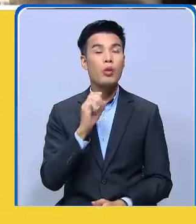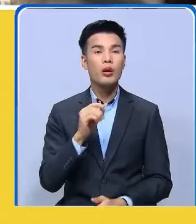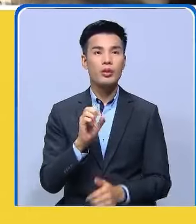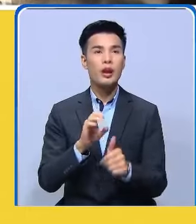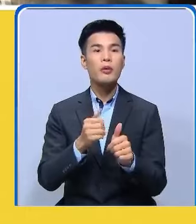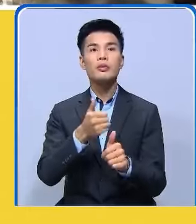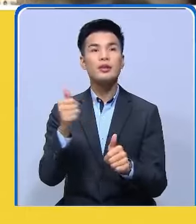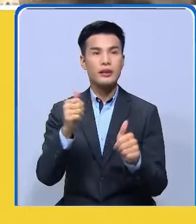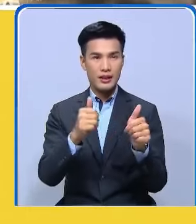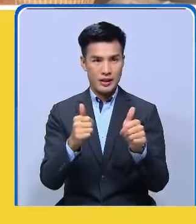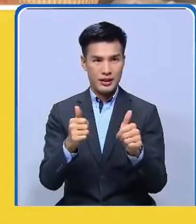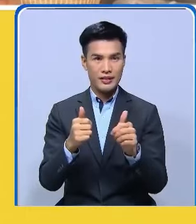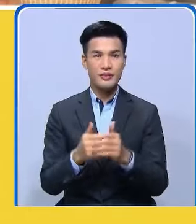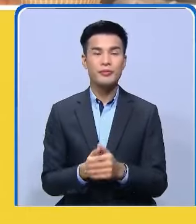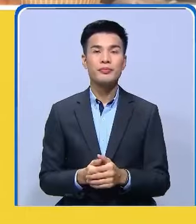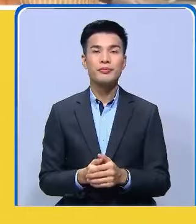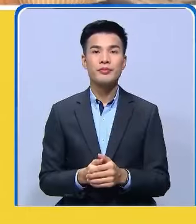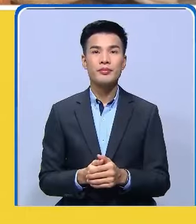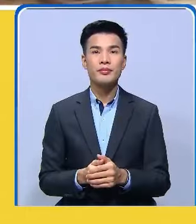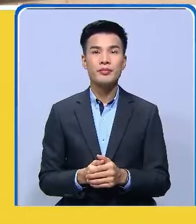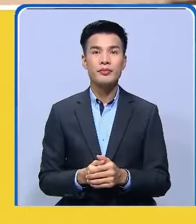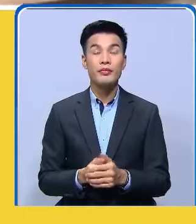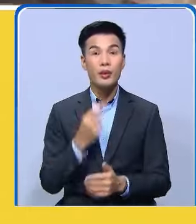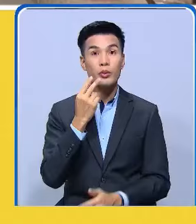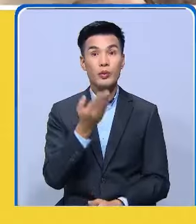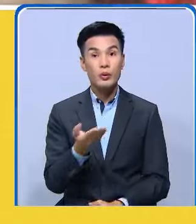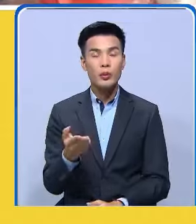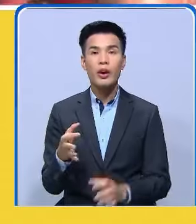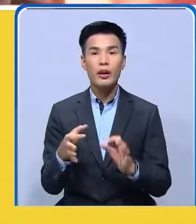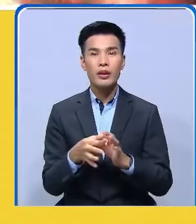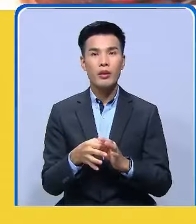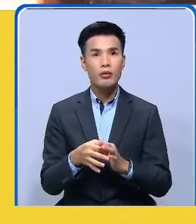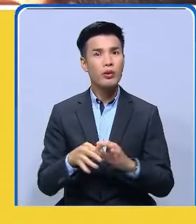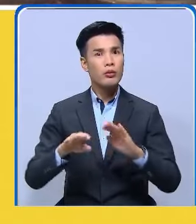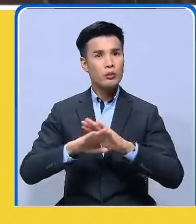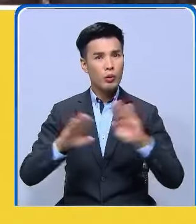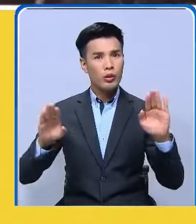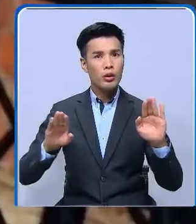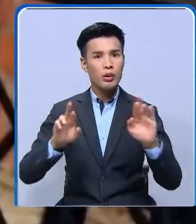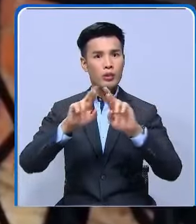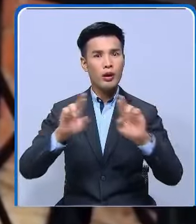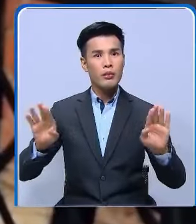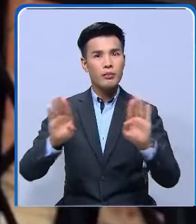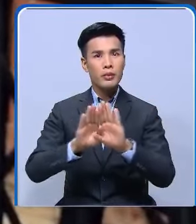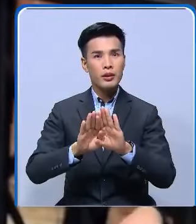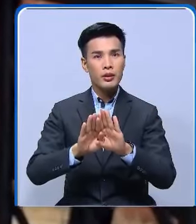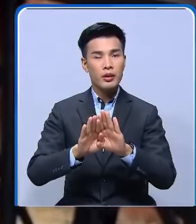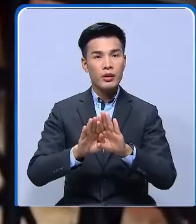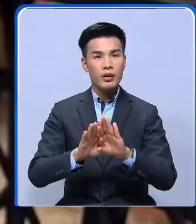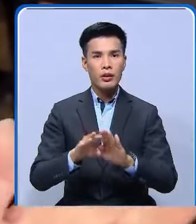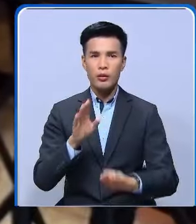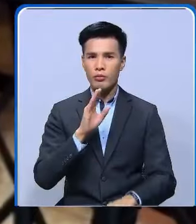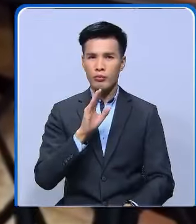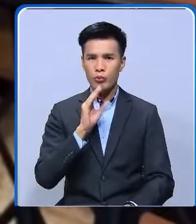านอื่นๆมาเพิ่มเติมได้นะคะทีนี้กลับมาที่เรื่องของการเตรียมวางตะหลิวของเจ๊ฝอยซึ่งปมนี้ตกลงโอละพ่อน